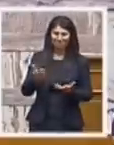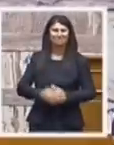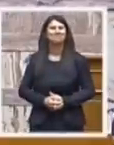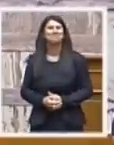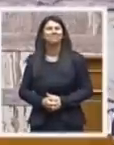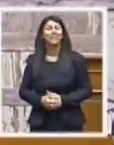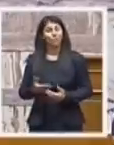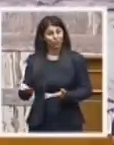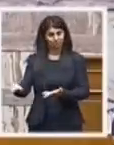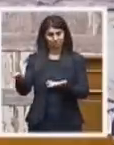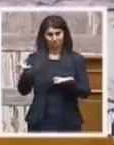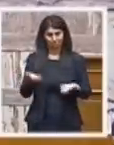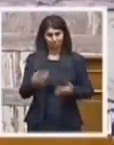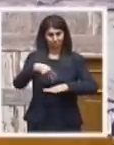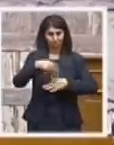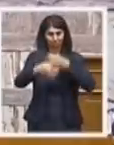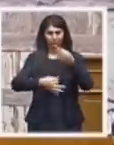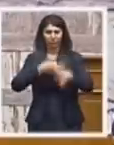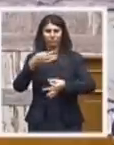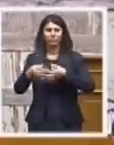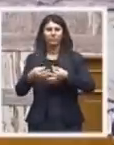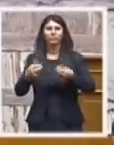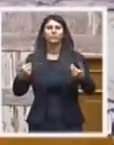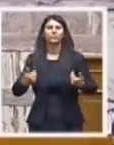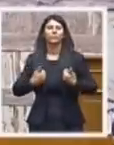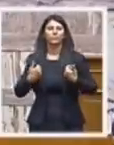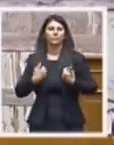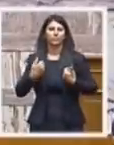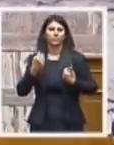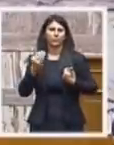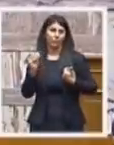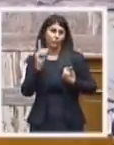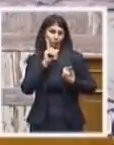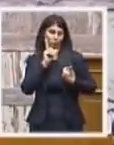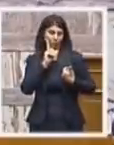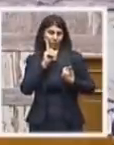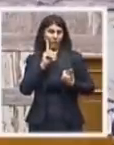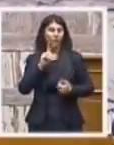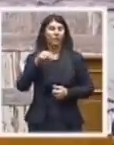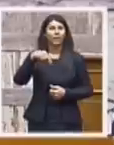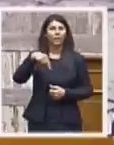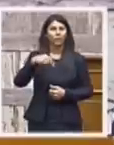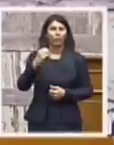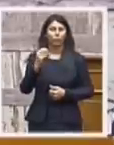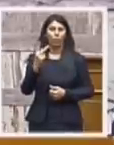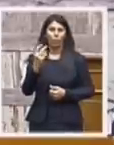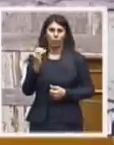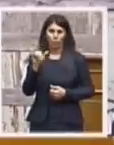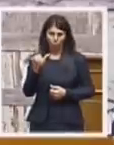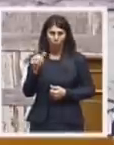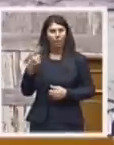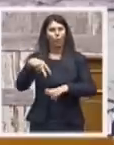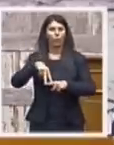Και καλούμε τώρα στο βήμα την έφηβη βουλευτή Ελισάβετ Τόκου από το νομό Δράμας.